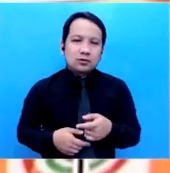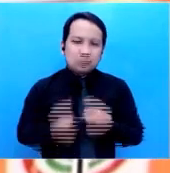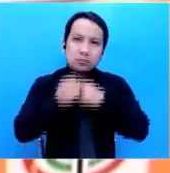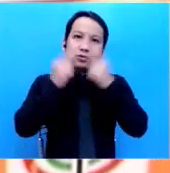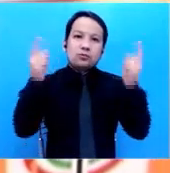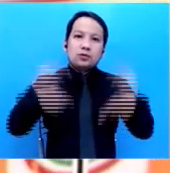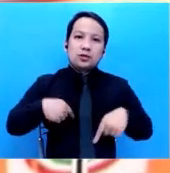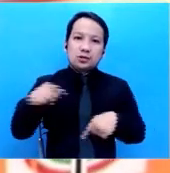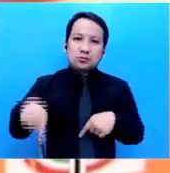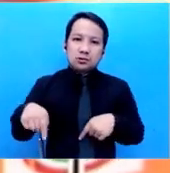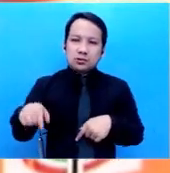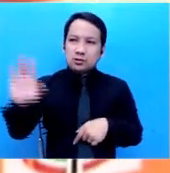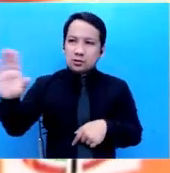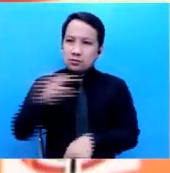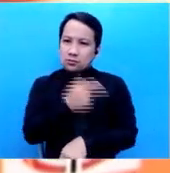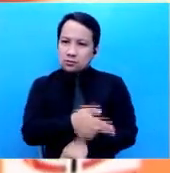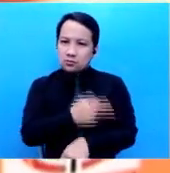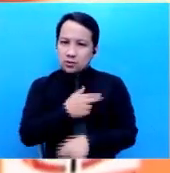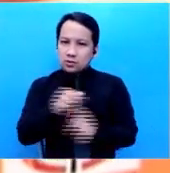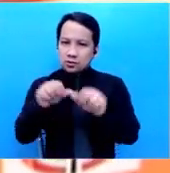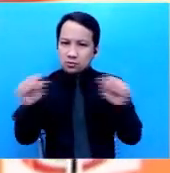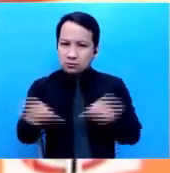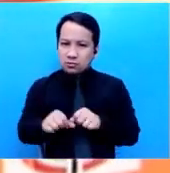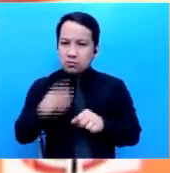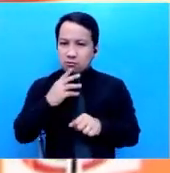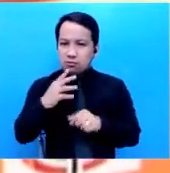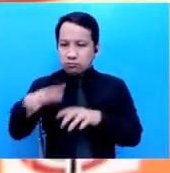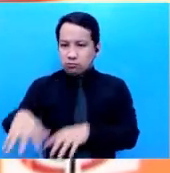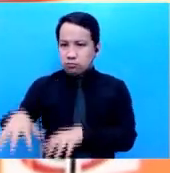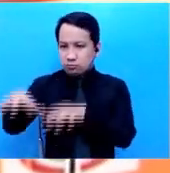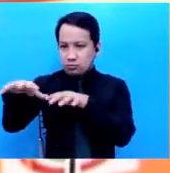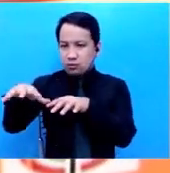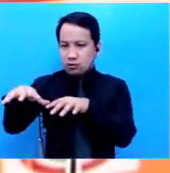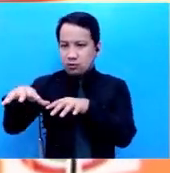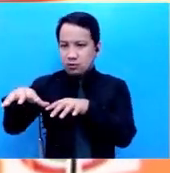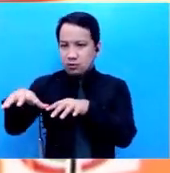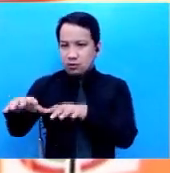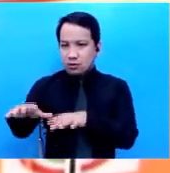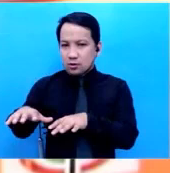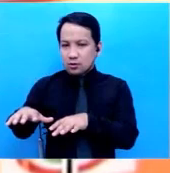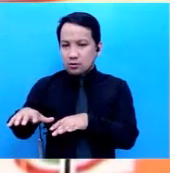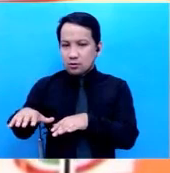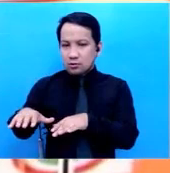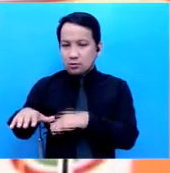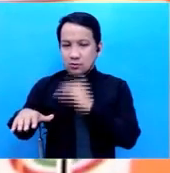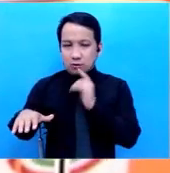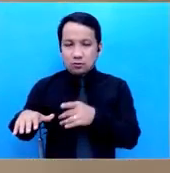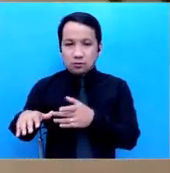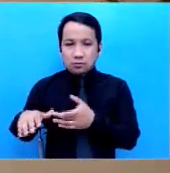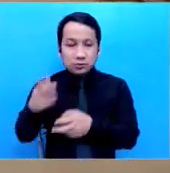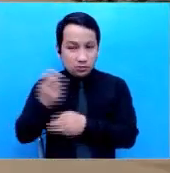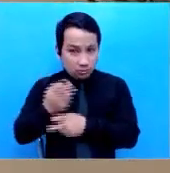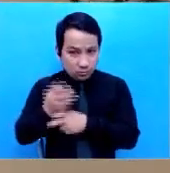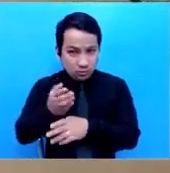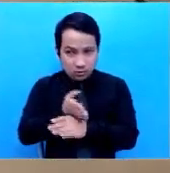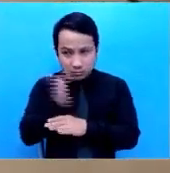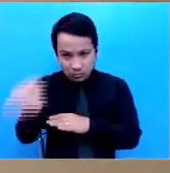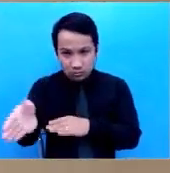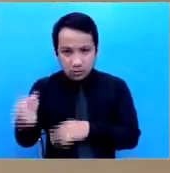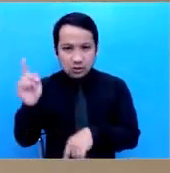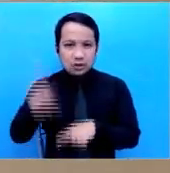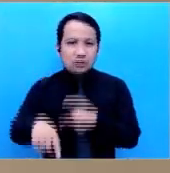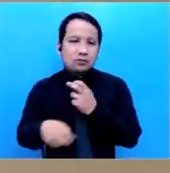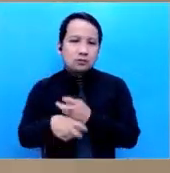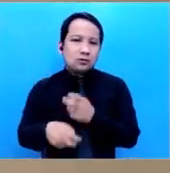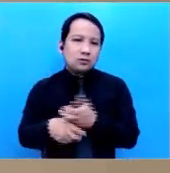hospital area lang, tubig na. May tubig na. Kaya nahihirapan ba kayong tumawid ngayon? Mahihirapan ngayon. Hindi kaya